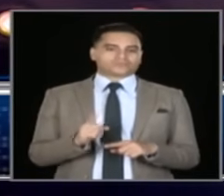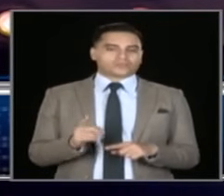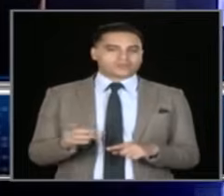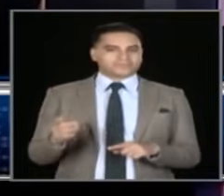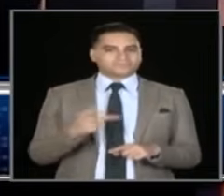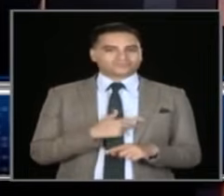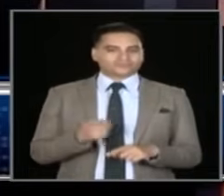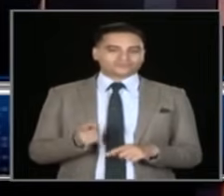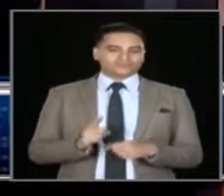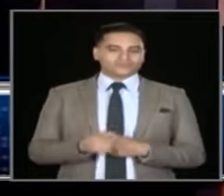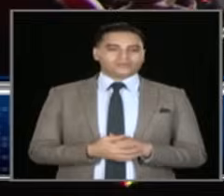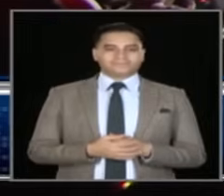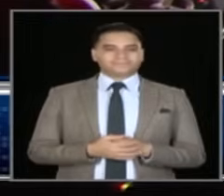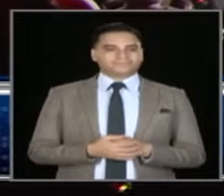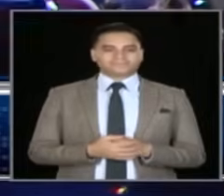إجابة خاطئة.